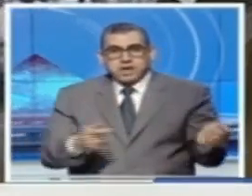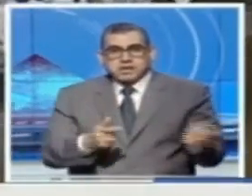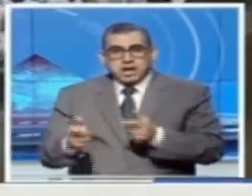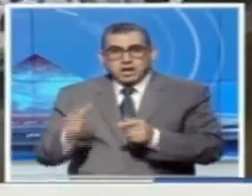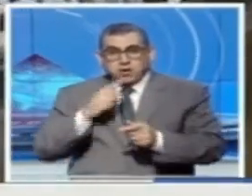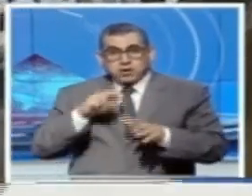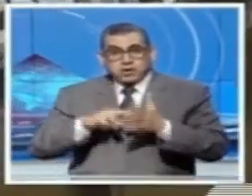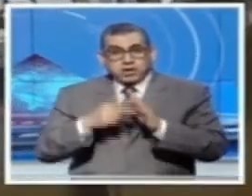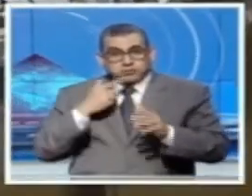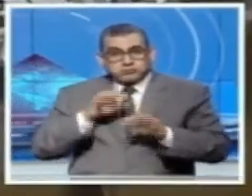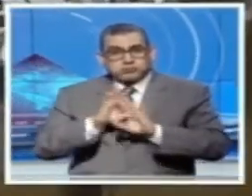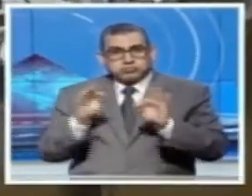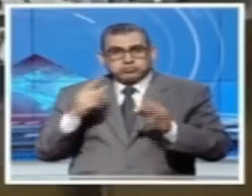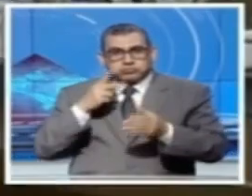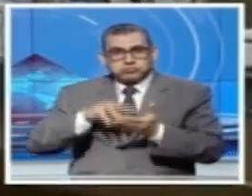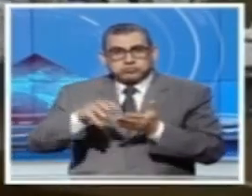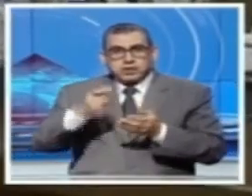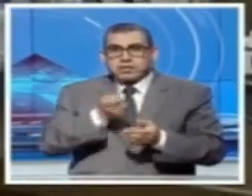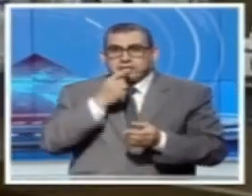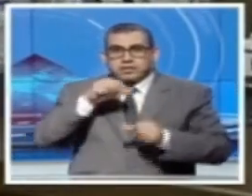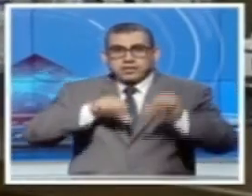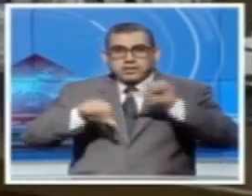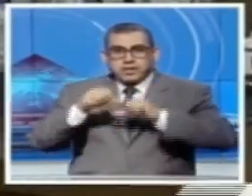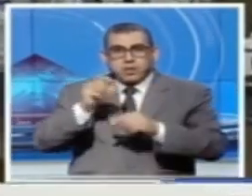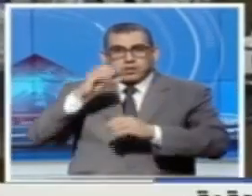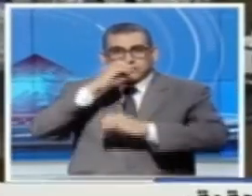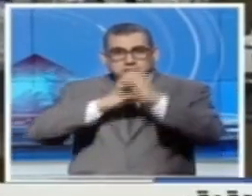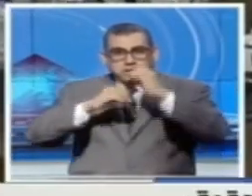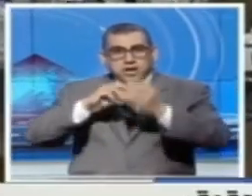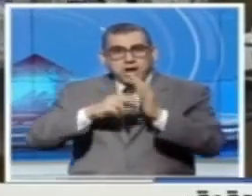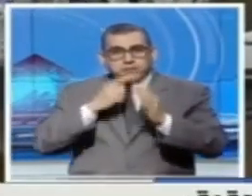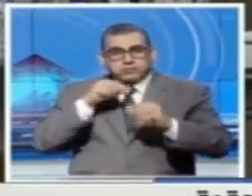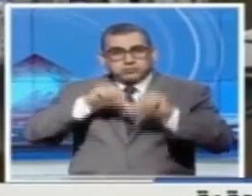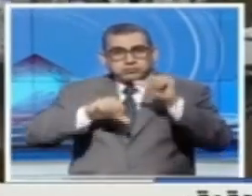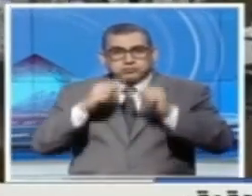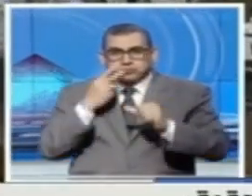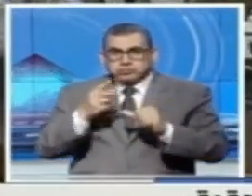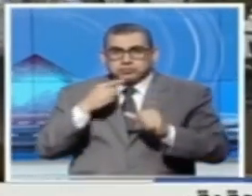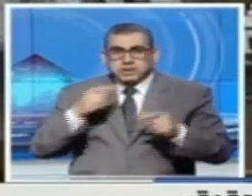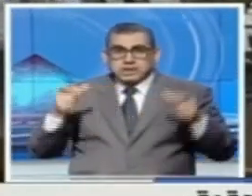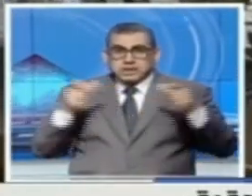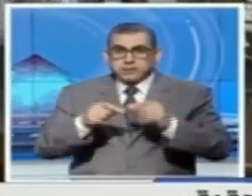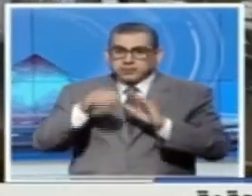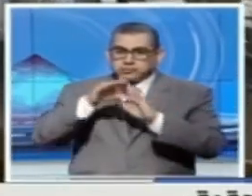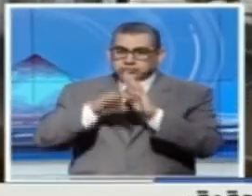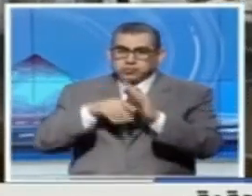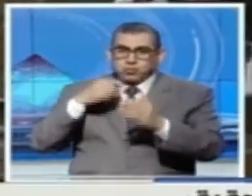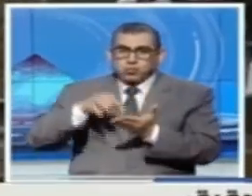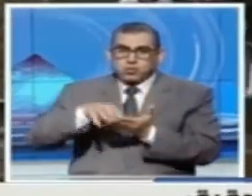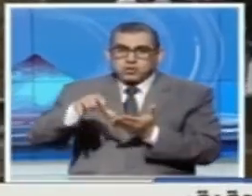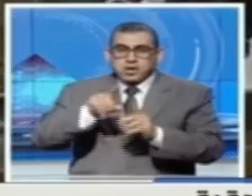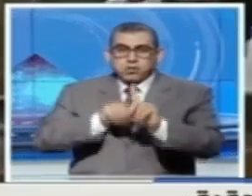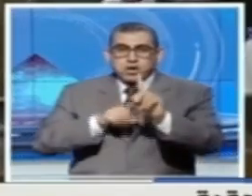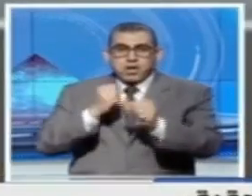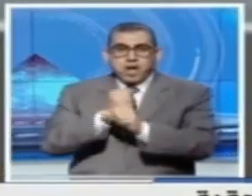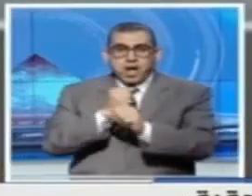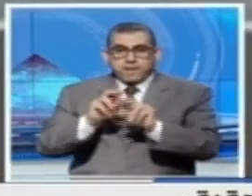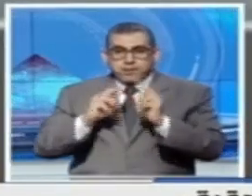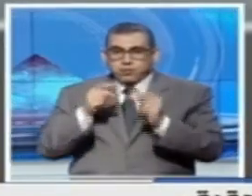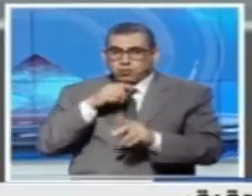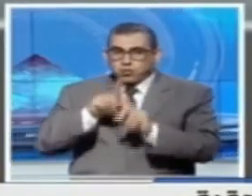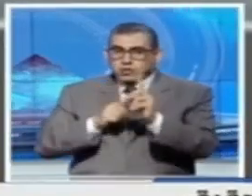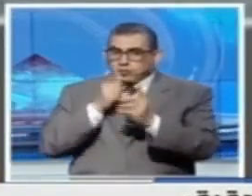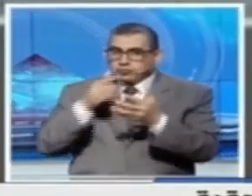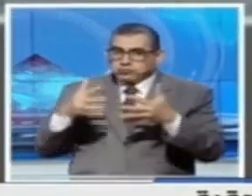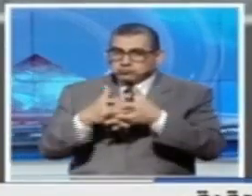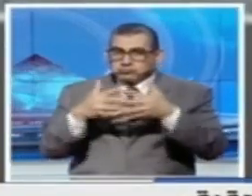جانب أداء قطاع صناعة الدوائية والكيميائية. وخلال الاجتماع استعرض وزير قطاع الأعمال العام سبل الشراكة